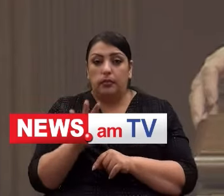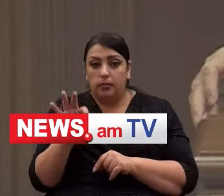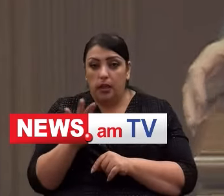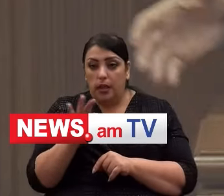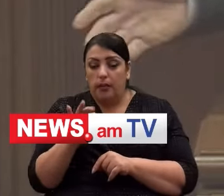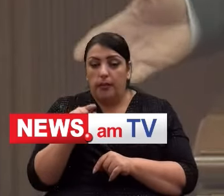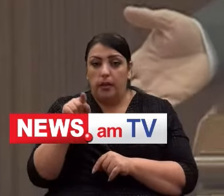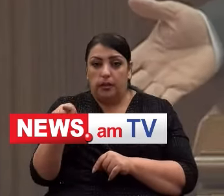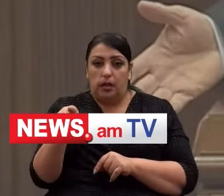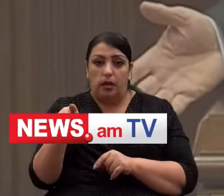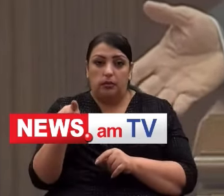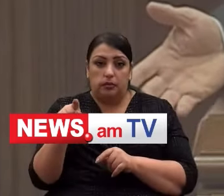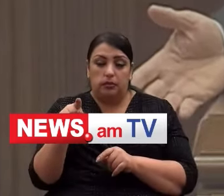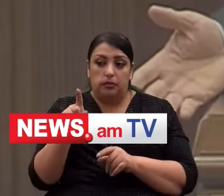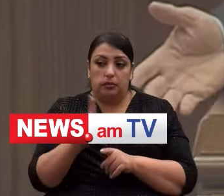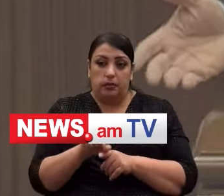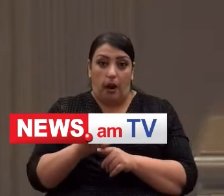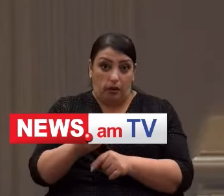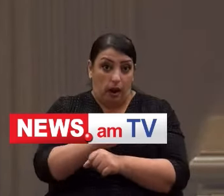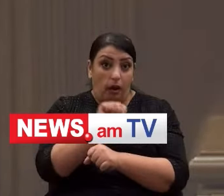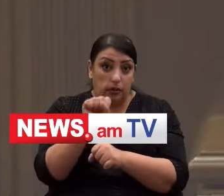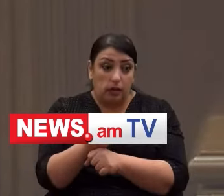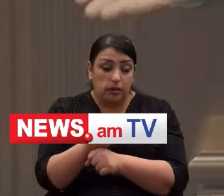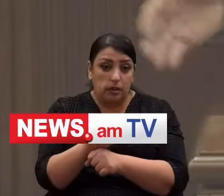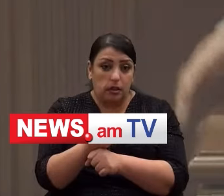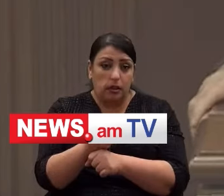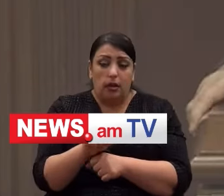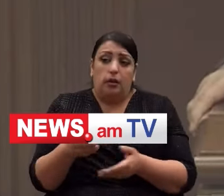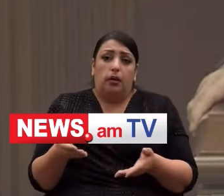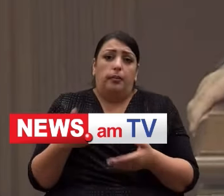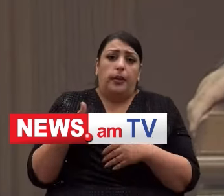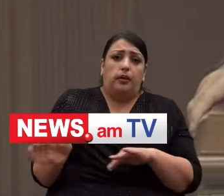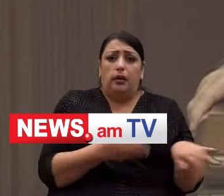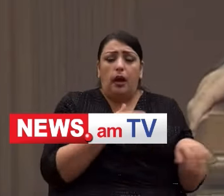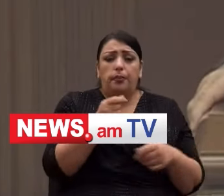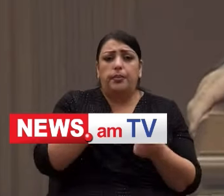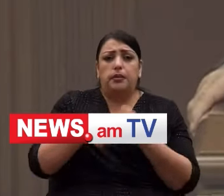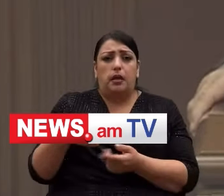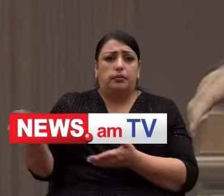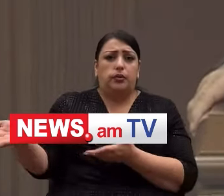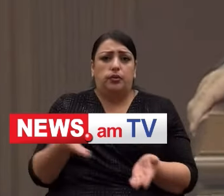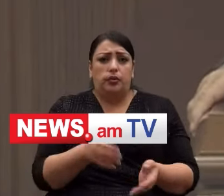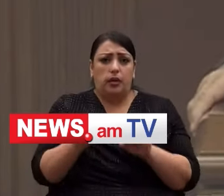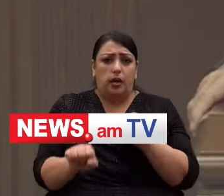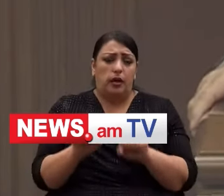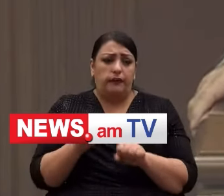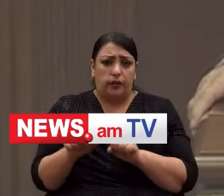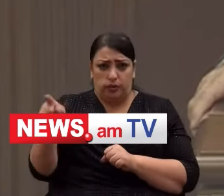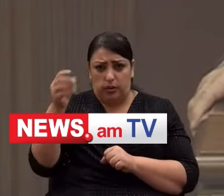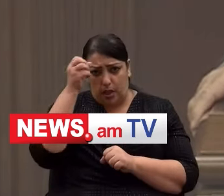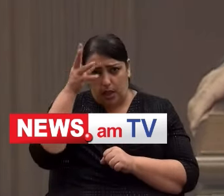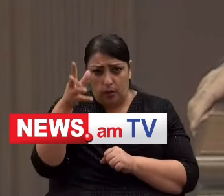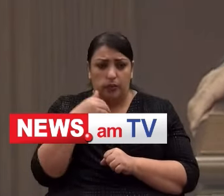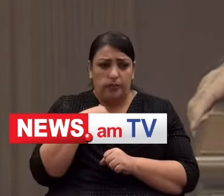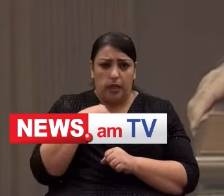նառնել, ուրեմն մենք մեր տեղում չենք։ Այդ հանք թող այդ բիզնեսմենները գան, այս երկիրը ղեկավարեն, եթե իրանք այդքան խելոք են, մենք